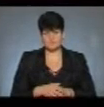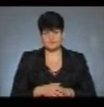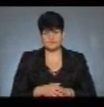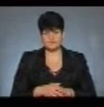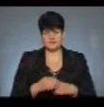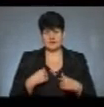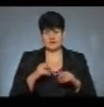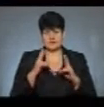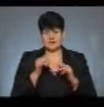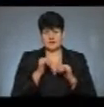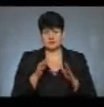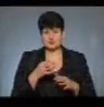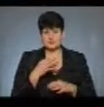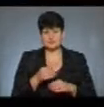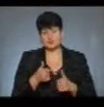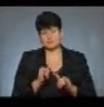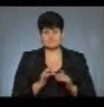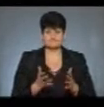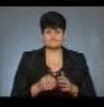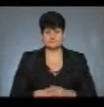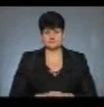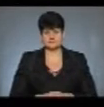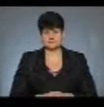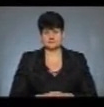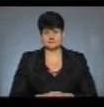переходити. Не знаю, не можу сказати, чи це добре, чи це